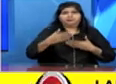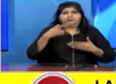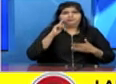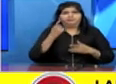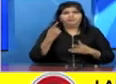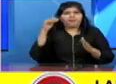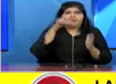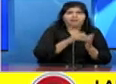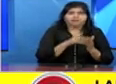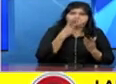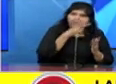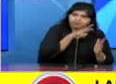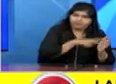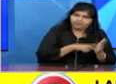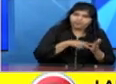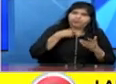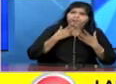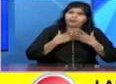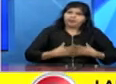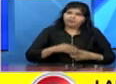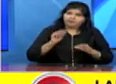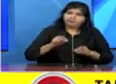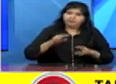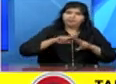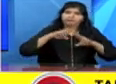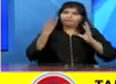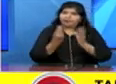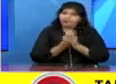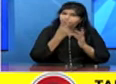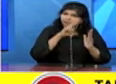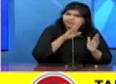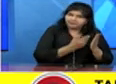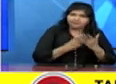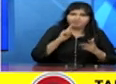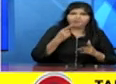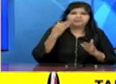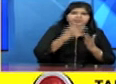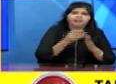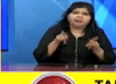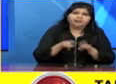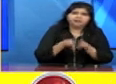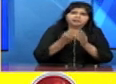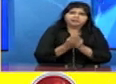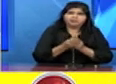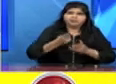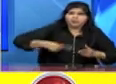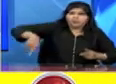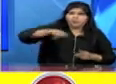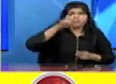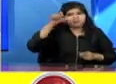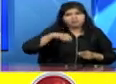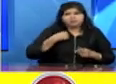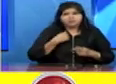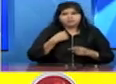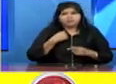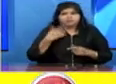सेफ्टी प्रिकॉशंस लें, अपना भी ख्याल रखें, अपने परिवारजनों का भी ख्याल रखें। मेरे प्यारे देशवासियों, मुझे